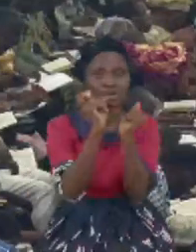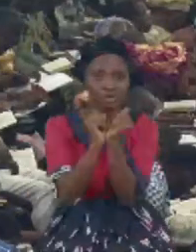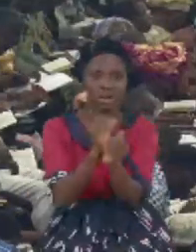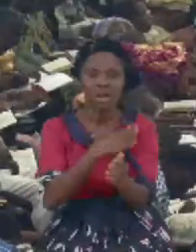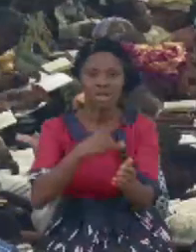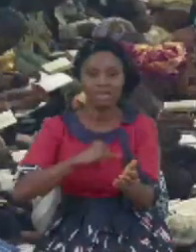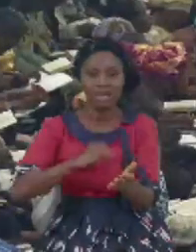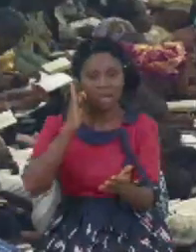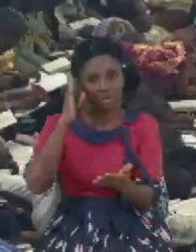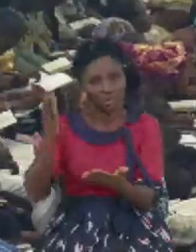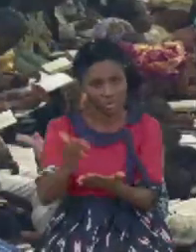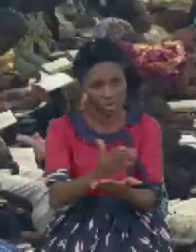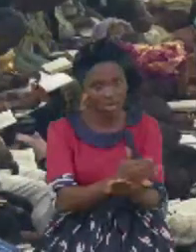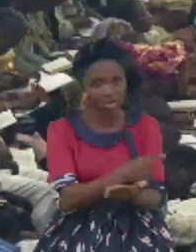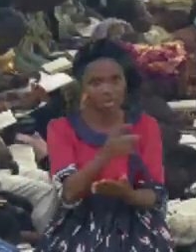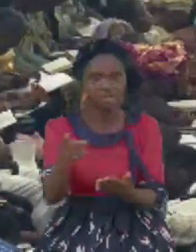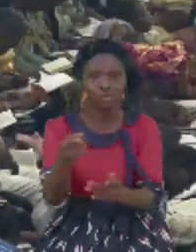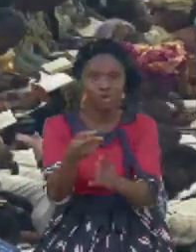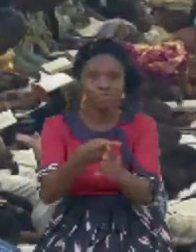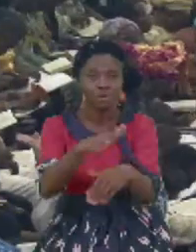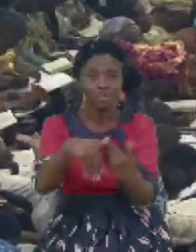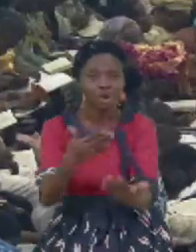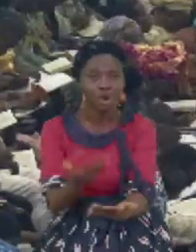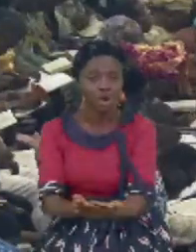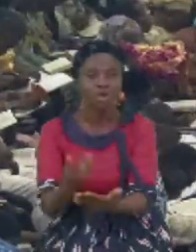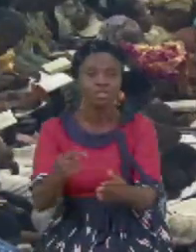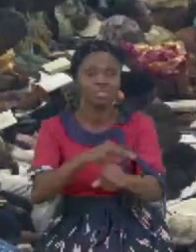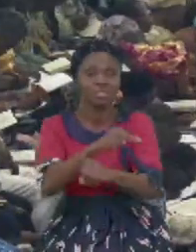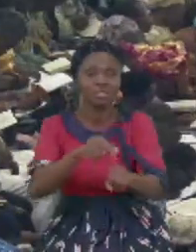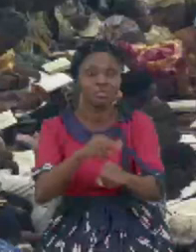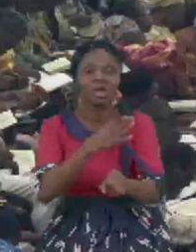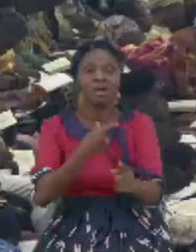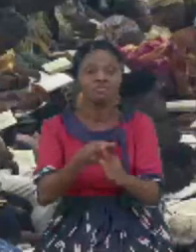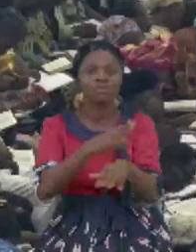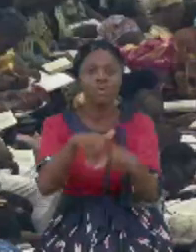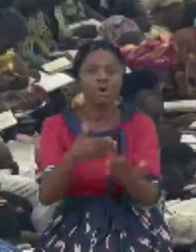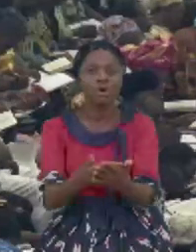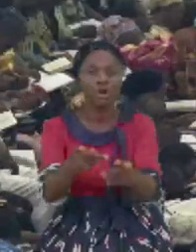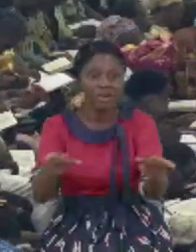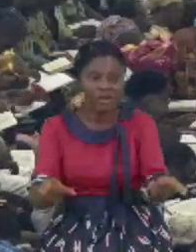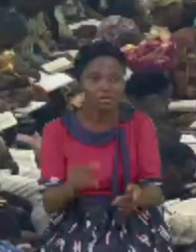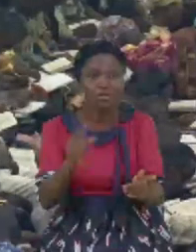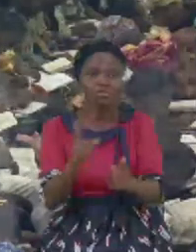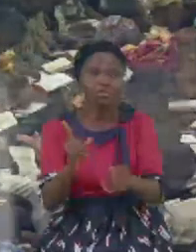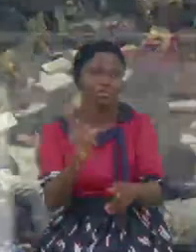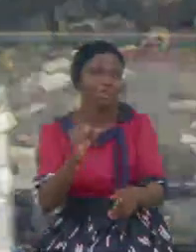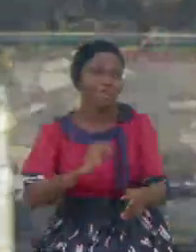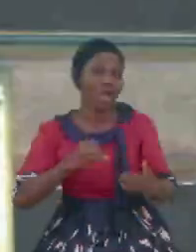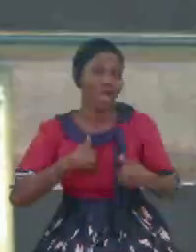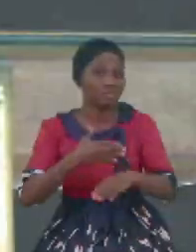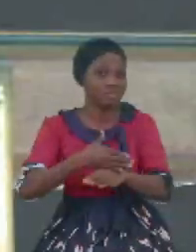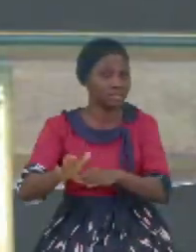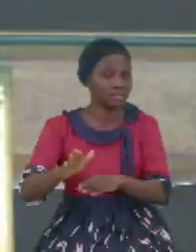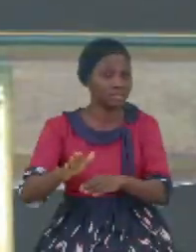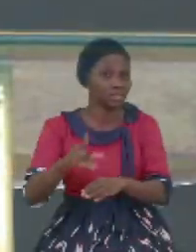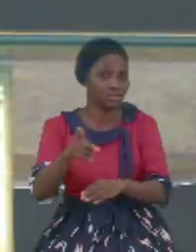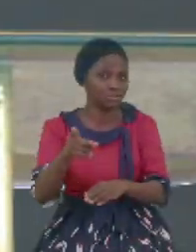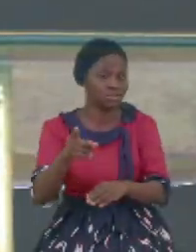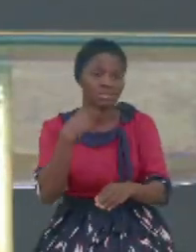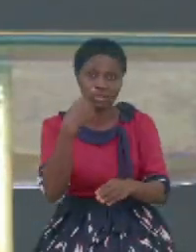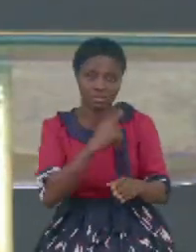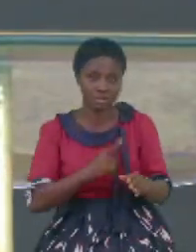Je vous rassemblerai de toutes les nations et de tous les lieux où je vous ai chassés, dit